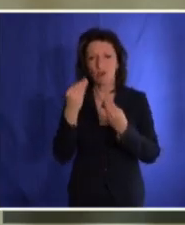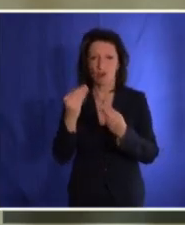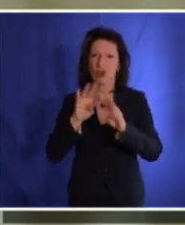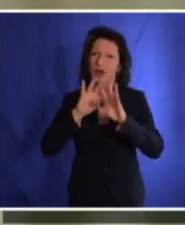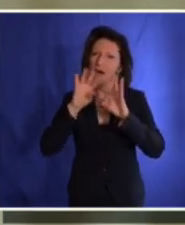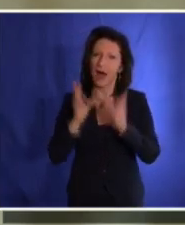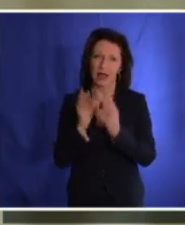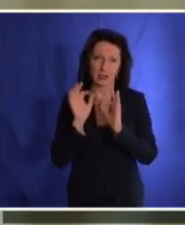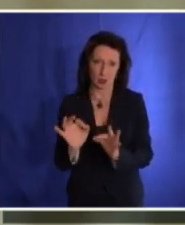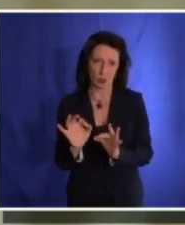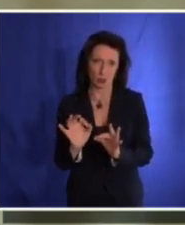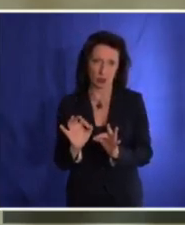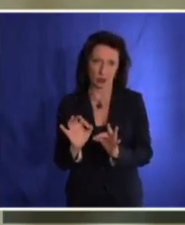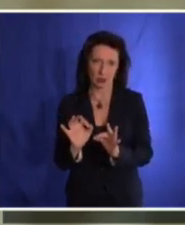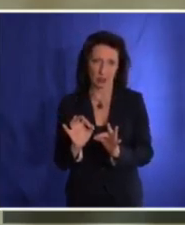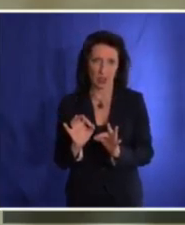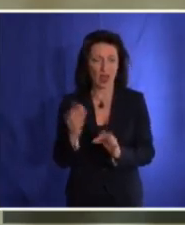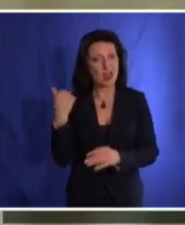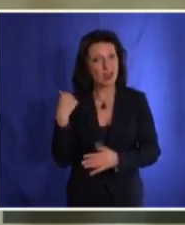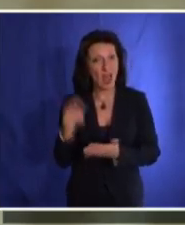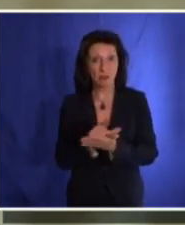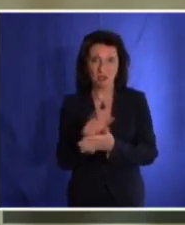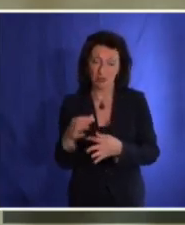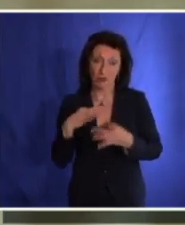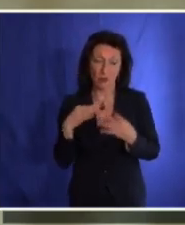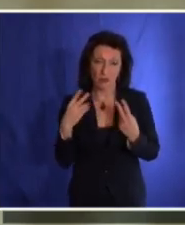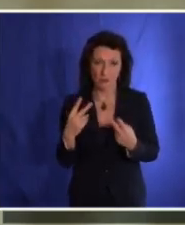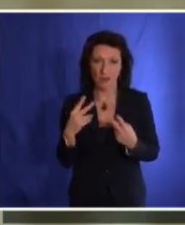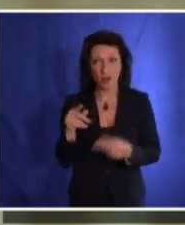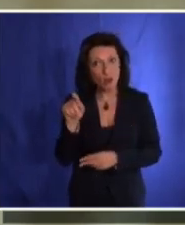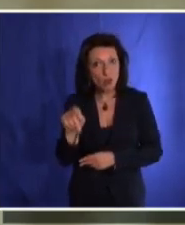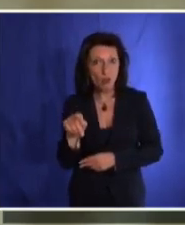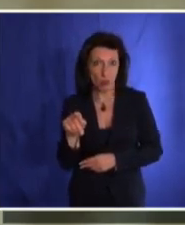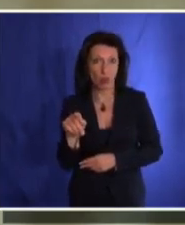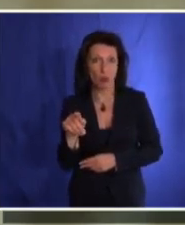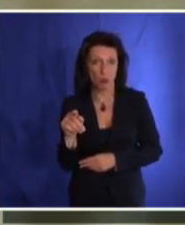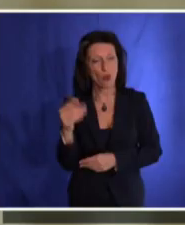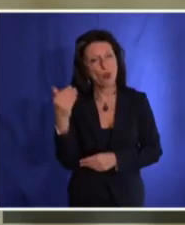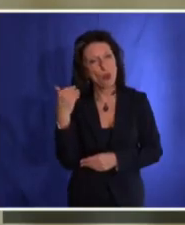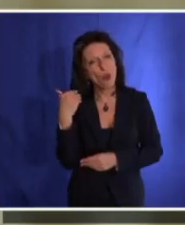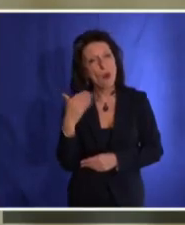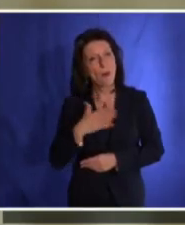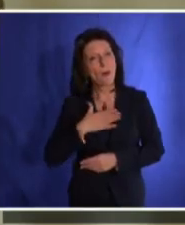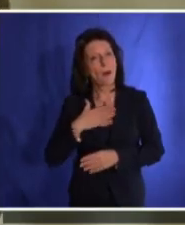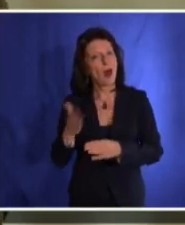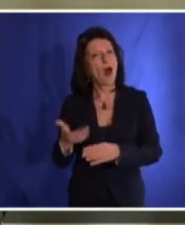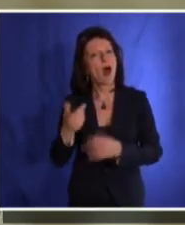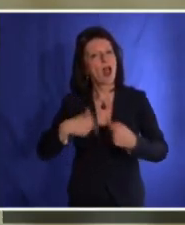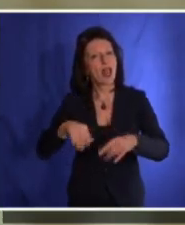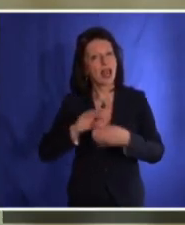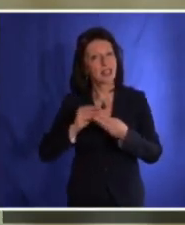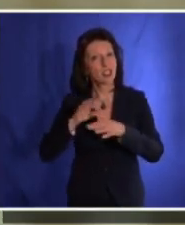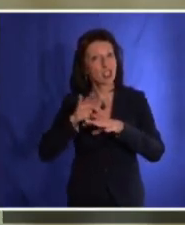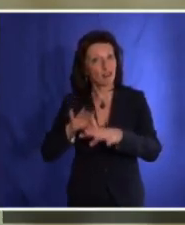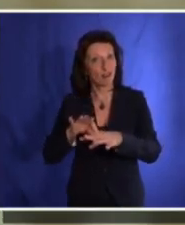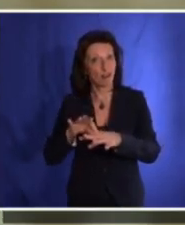Es war eine unglaublich prägende Zeit. Du warst auch meine Vorgängerin als Landesgeschäftsführerin.